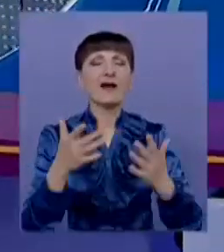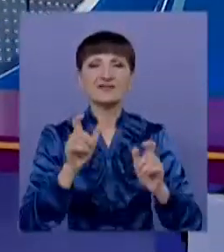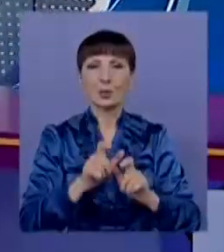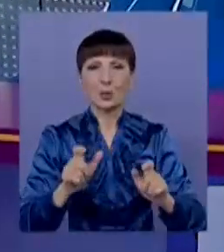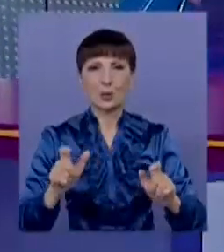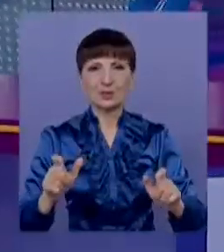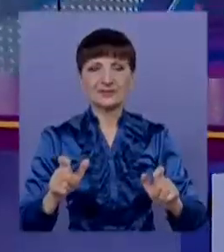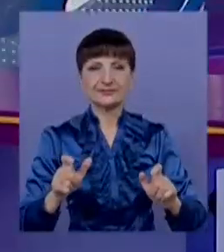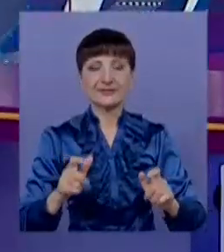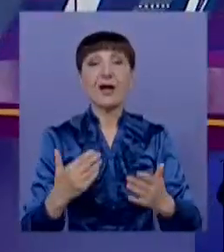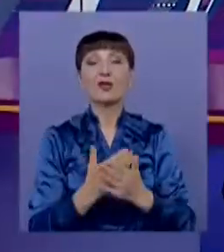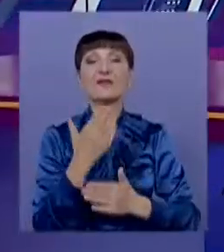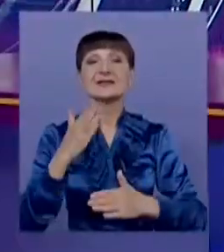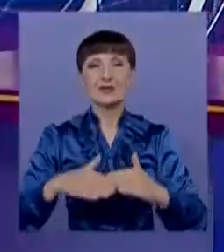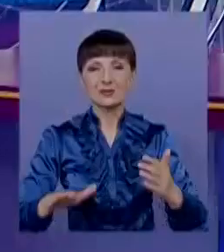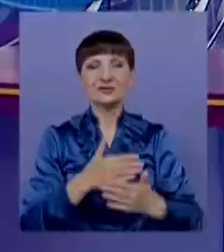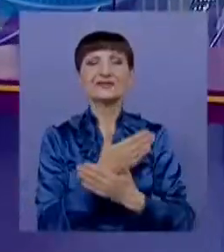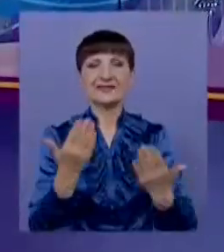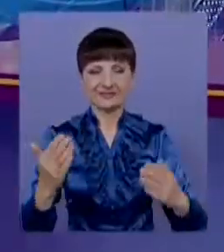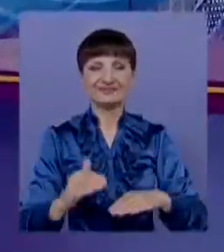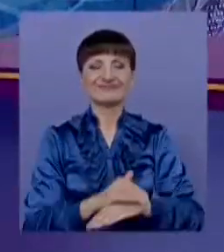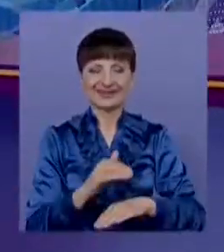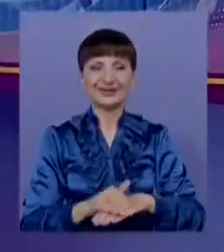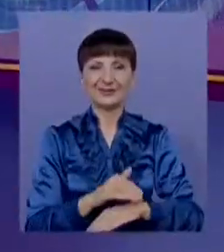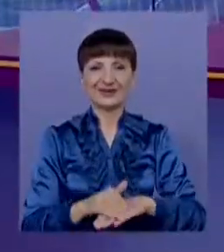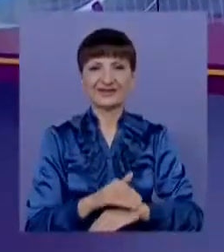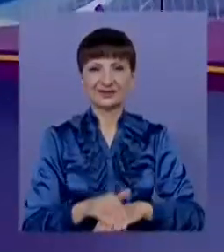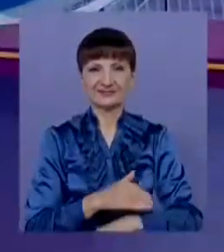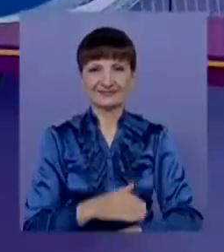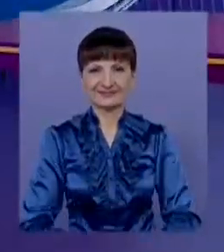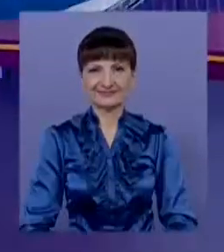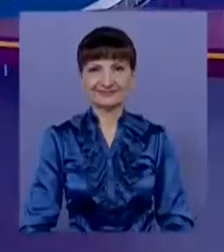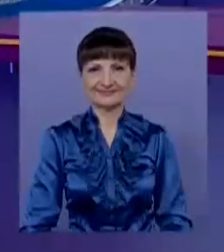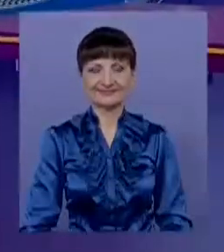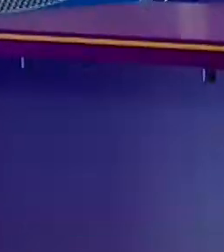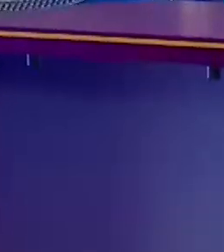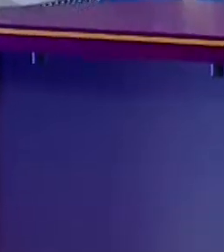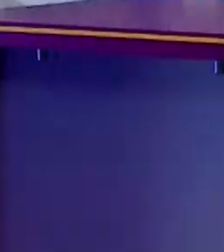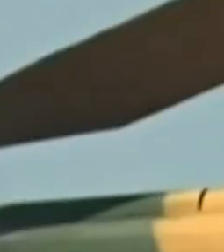дайверы, а теперь и вы. Приятного просмотра. Мне же остается попрощаться лишь до завтра.